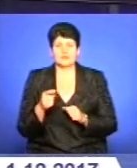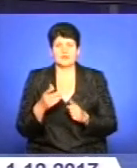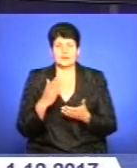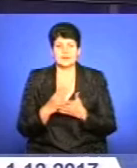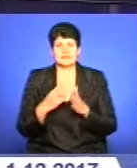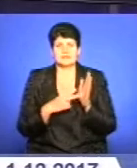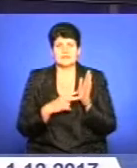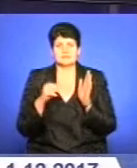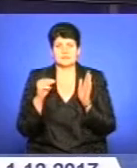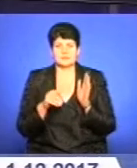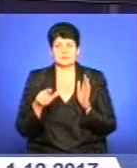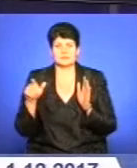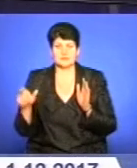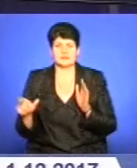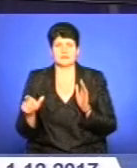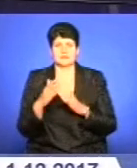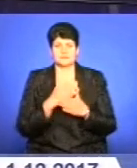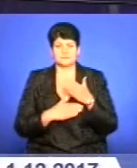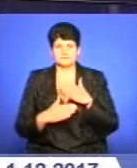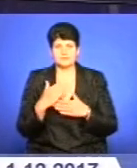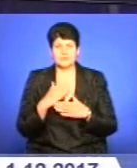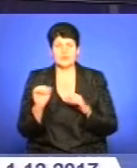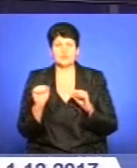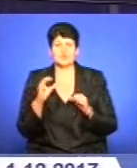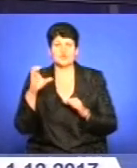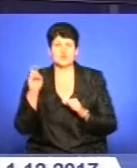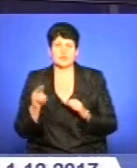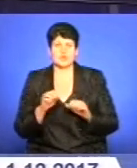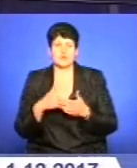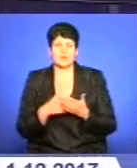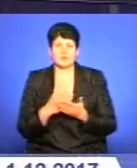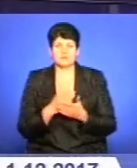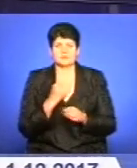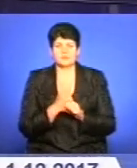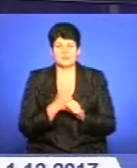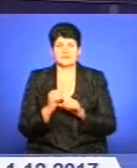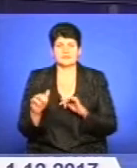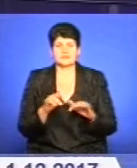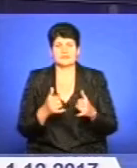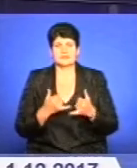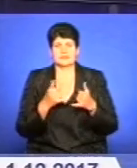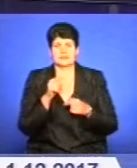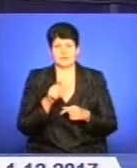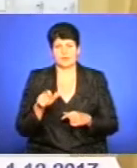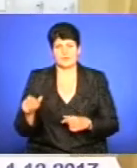близько 7 тисяч осіб з особливими потребами. Управління соціальної політики влаштували захід для таких